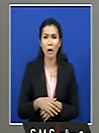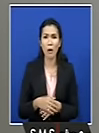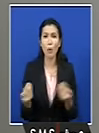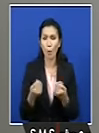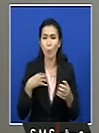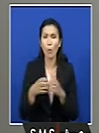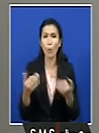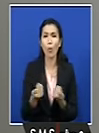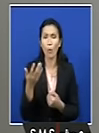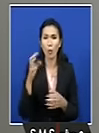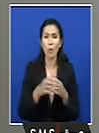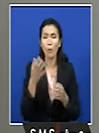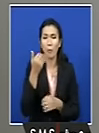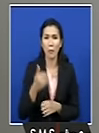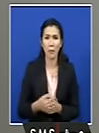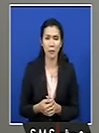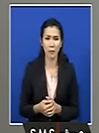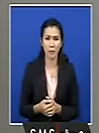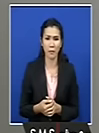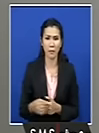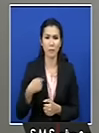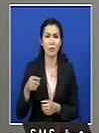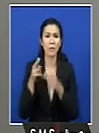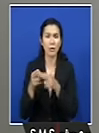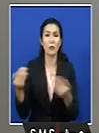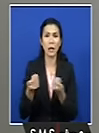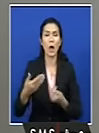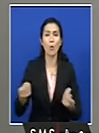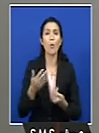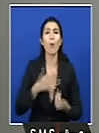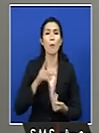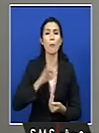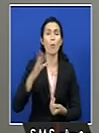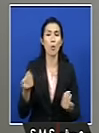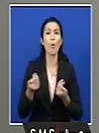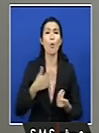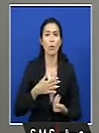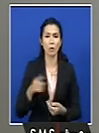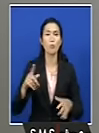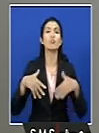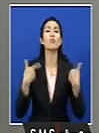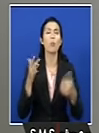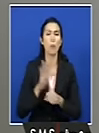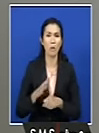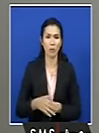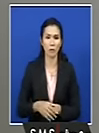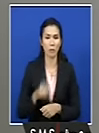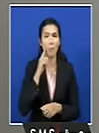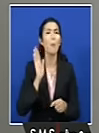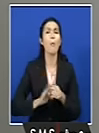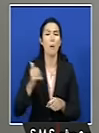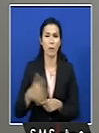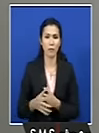ะเพราะถ้าว่าอยากเป็นอะไรเขาอยากเป็นลูกผมอย่างเดียวเขามีความสุขแล้วเขาพอเพียง